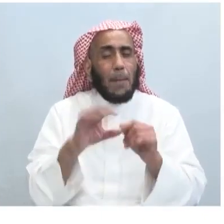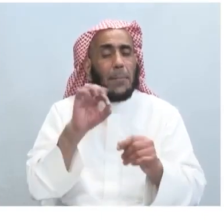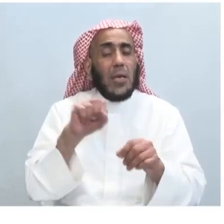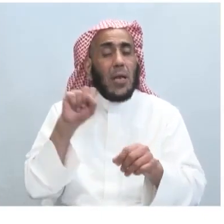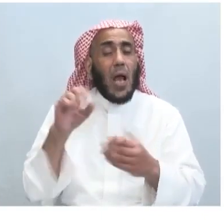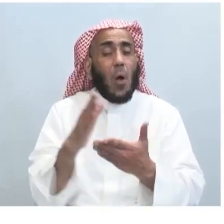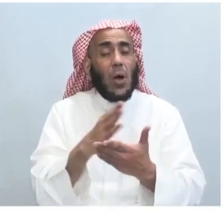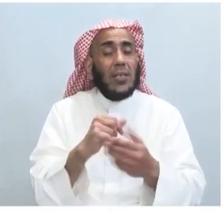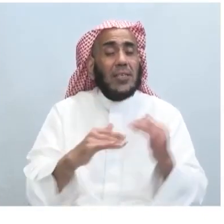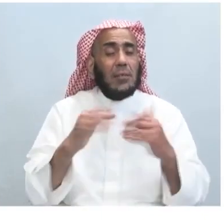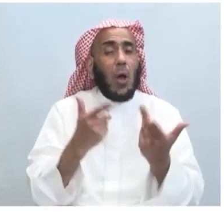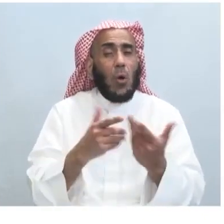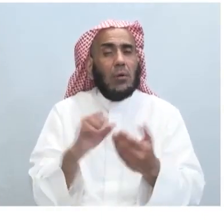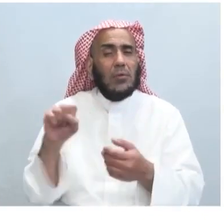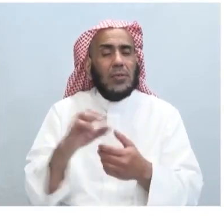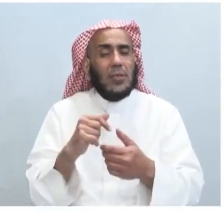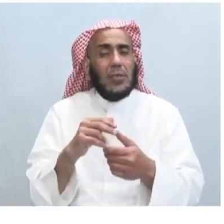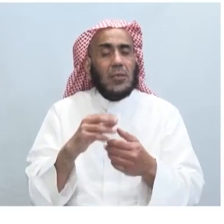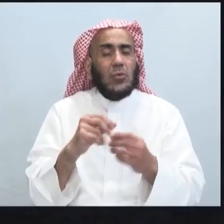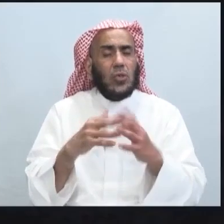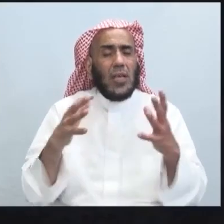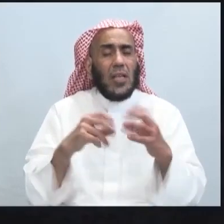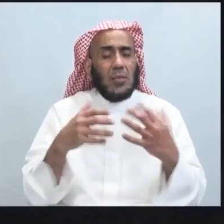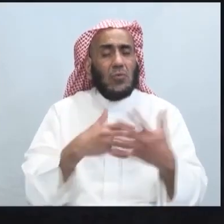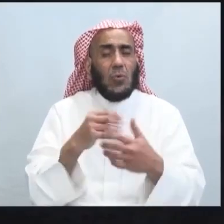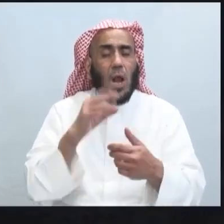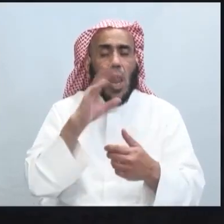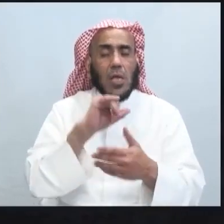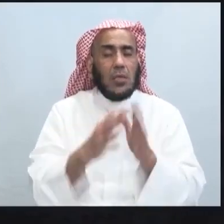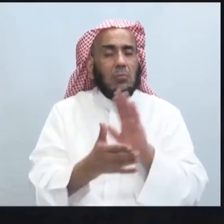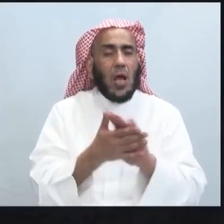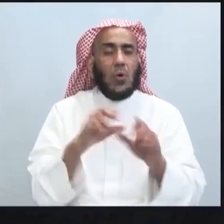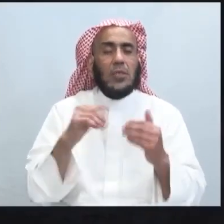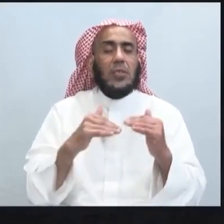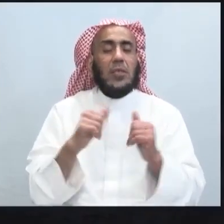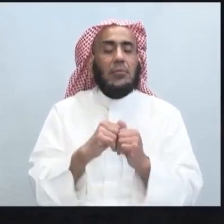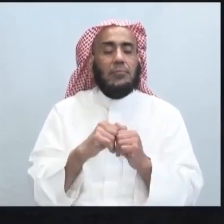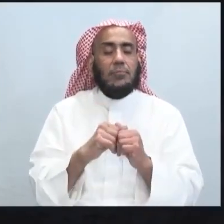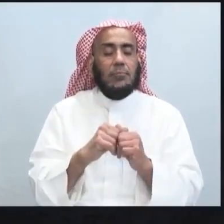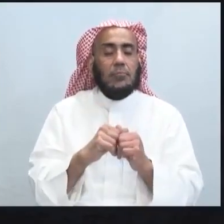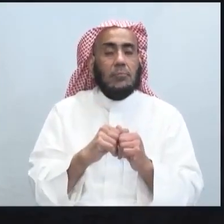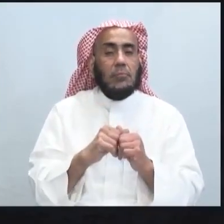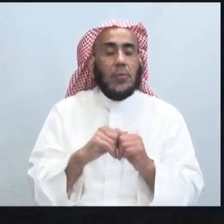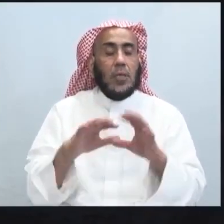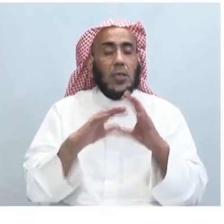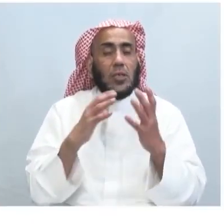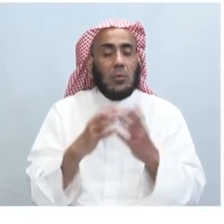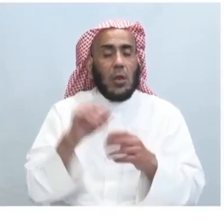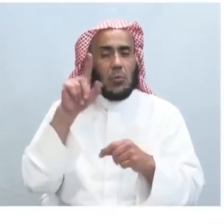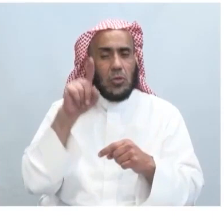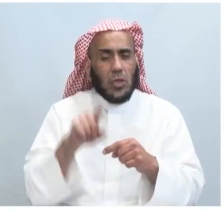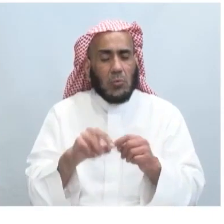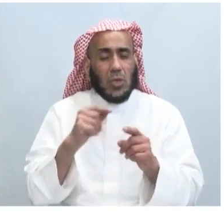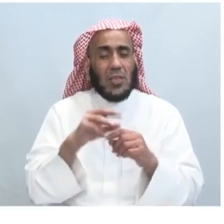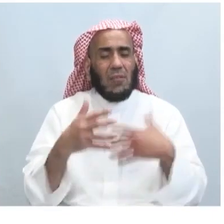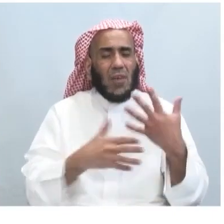خواص الاتزان اذا يزداد حجم التفاعل هو ليس من خواص الاتزان جميع العلامات التاليه ترمز